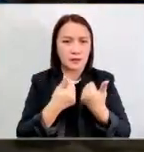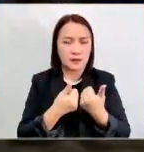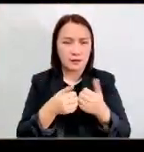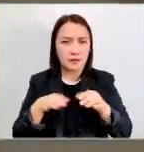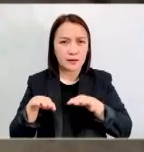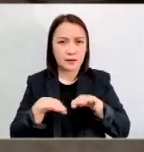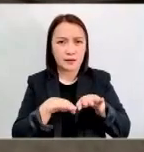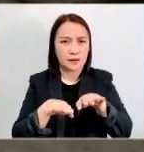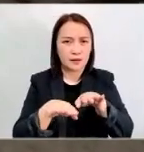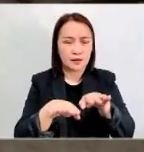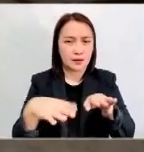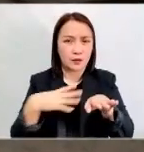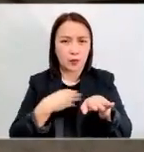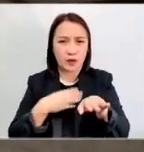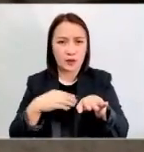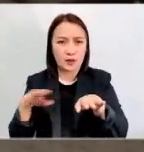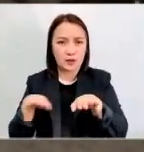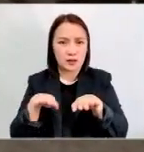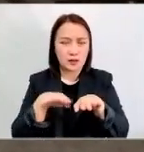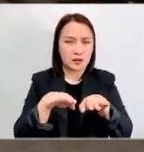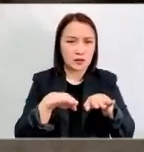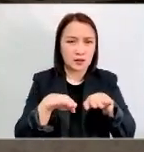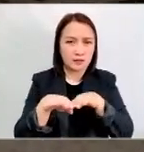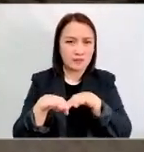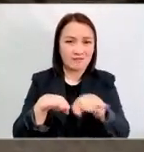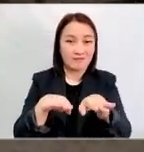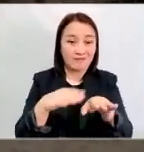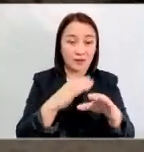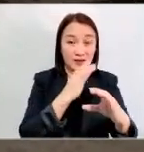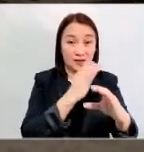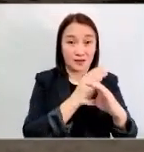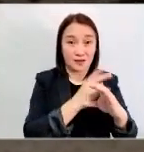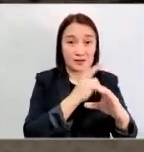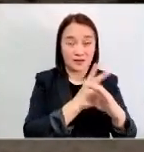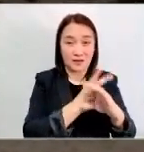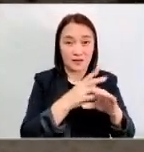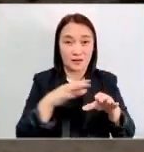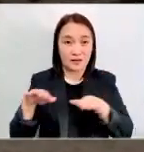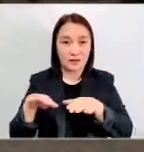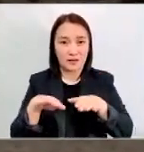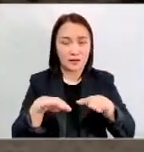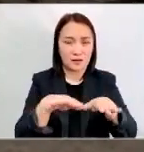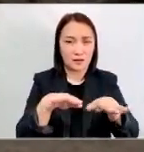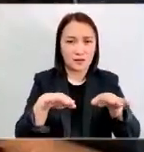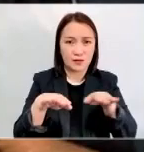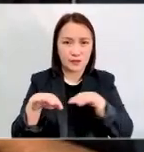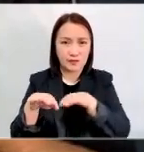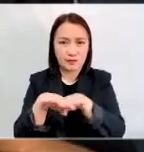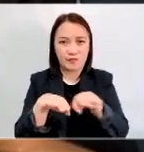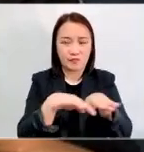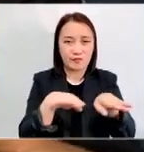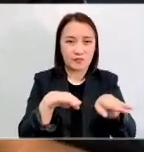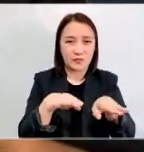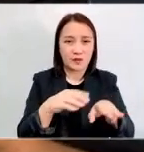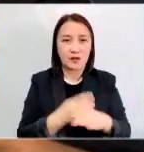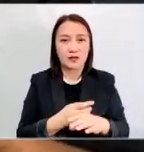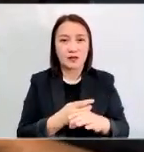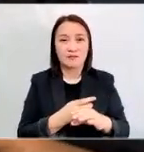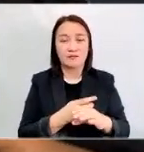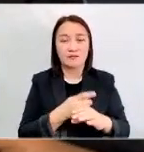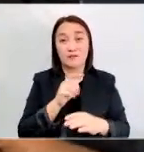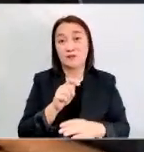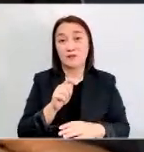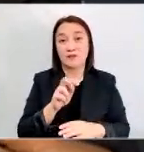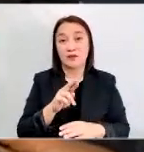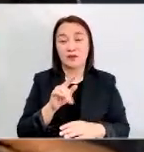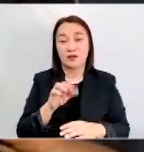SUV. Nagkapikunan pa umano ang dalawang motorista. Malamang-lamang yung trailer driver ang medyo may pagkukulang.